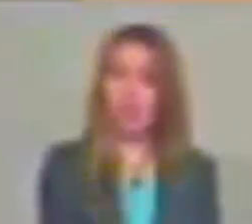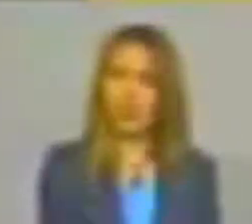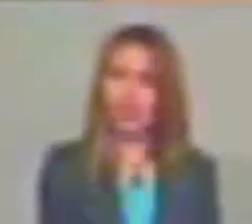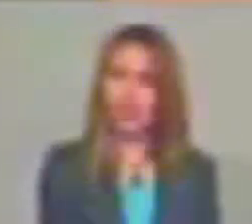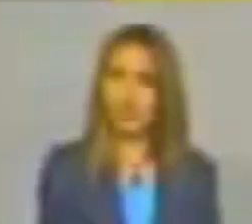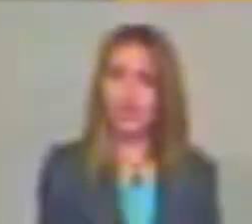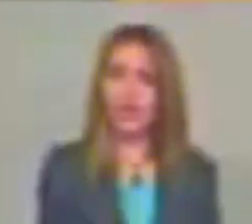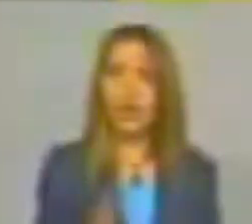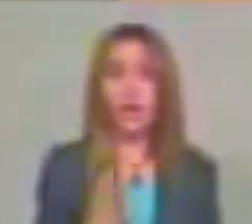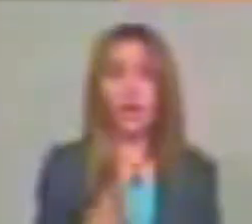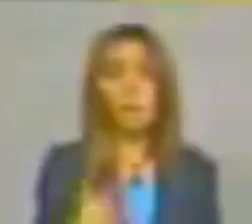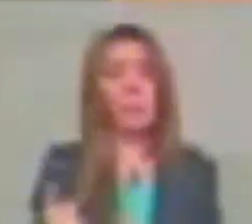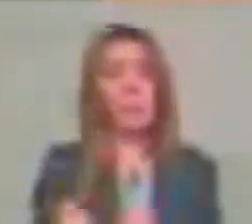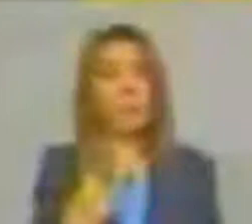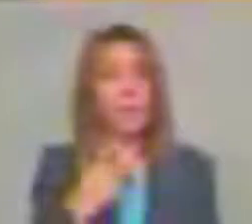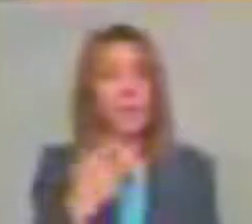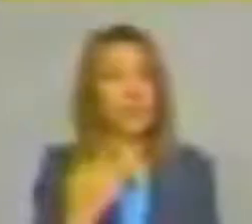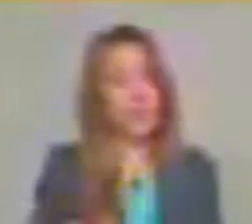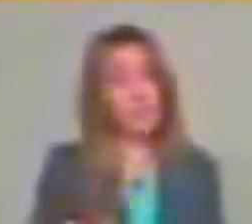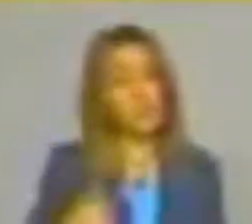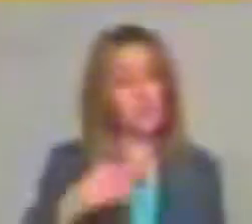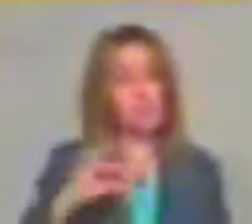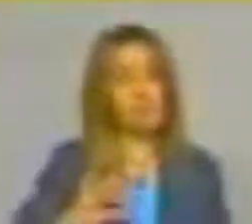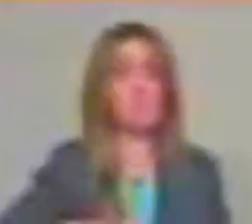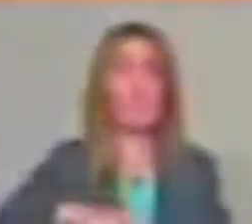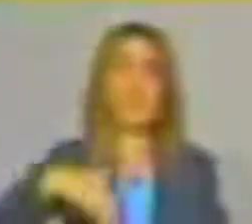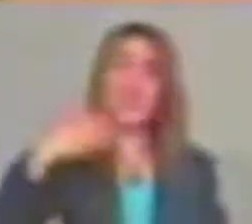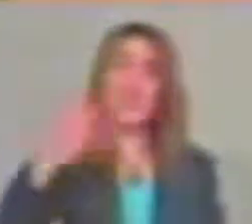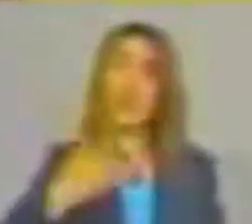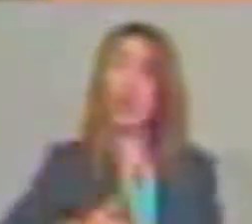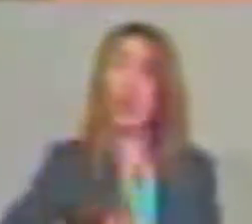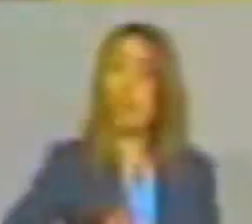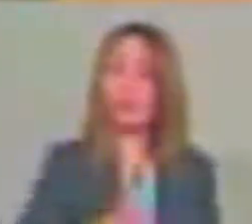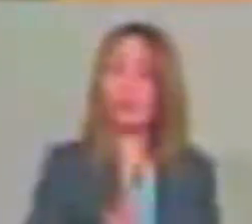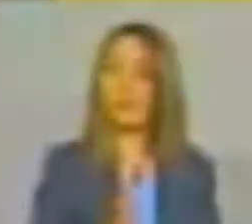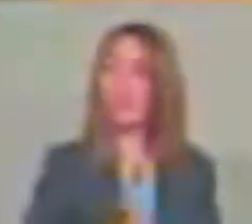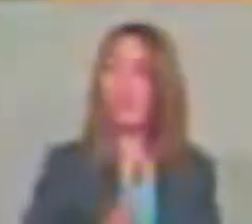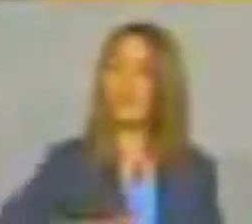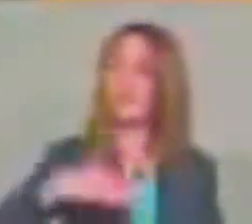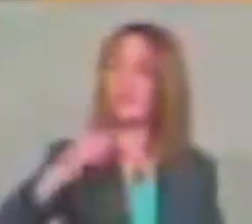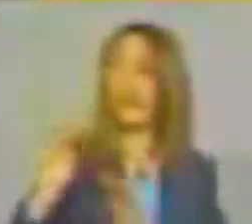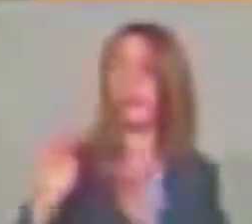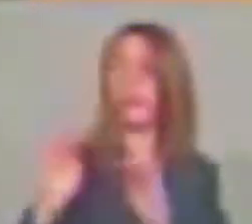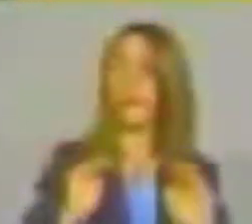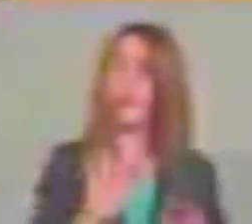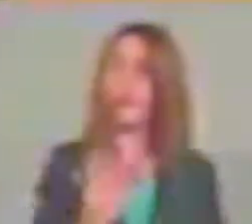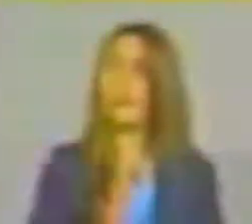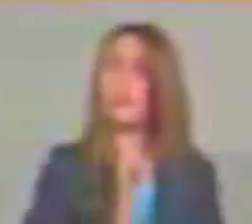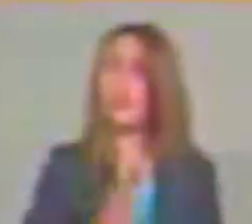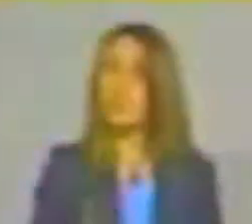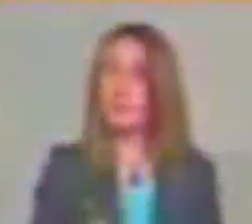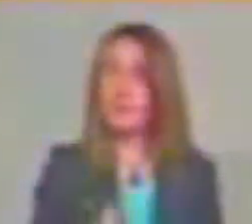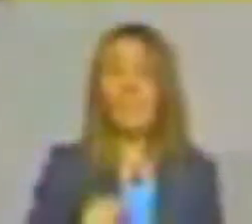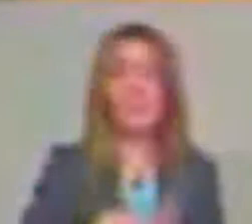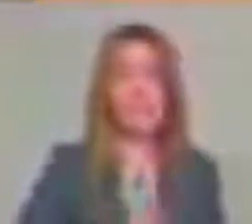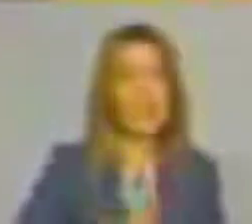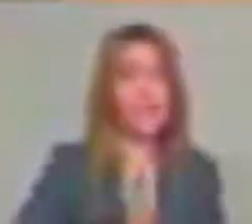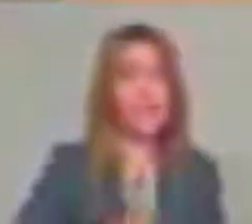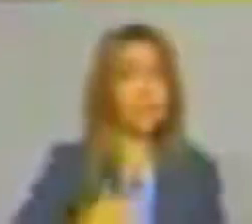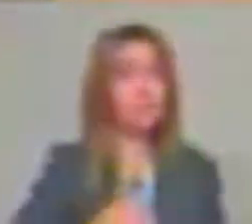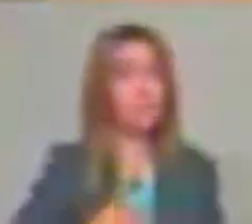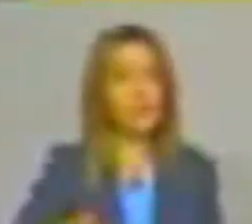Ha birileri diyorlar ki bizim şimdi dışarıda da ortaklarımız var, dışarıda da desteğimiz var. Tarih boyunca